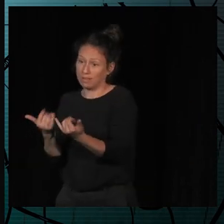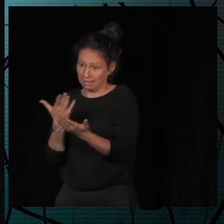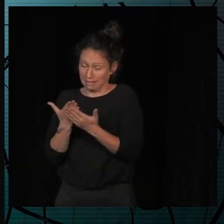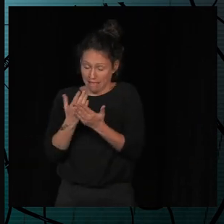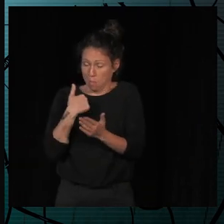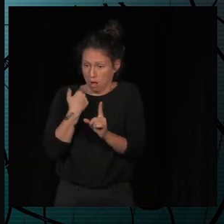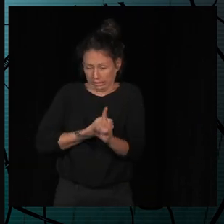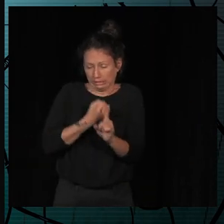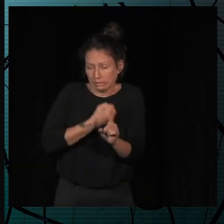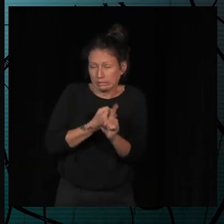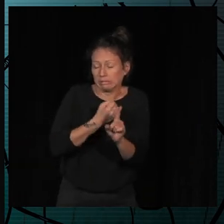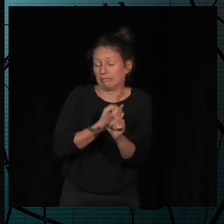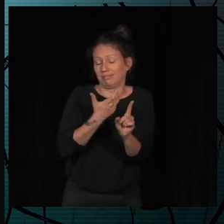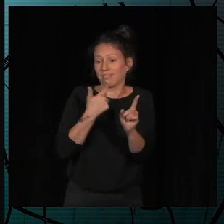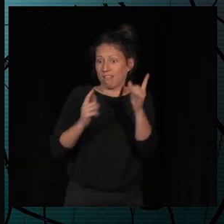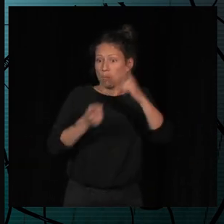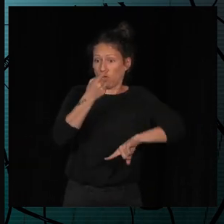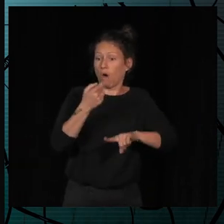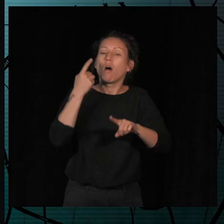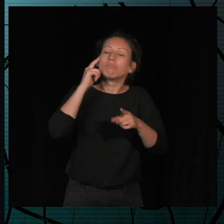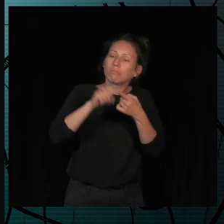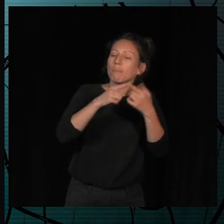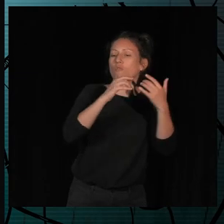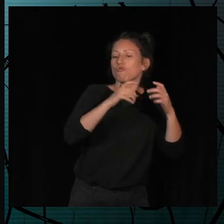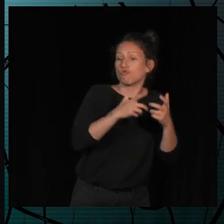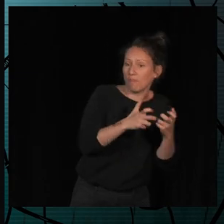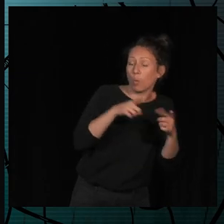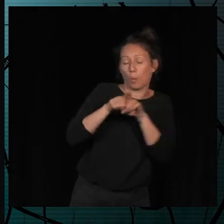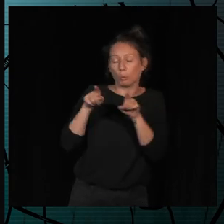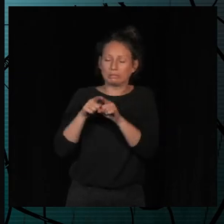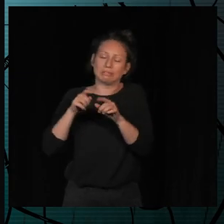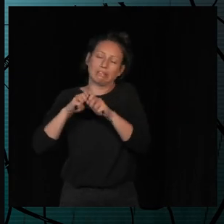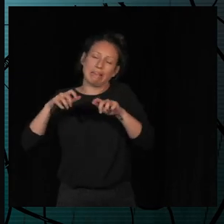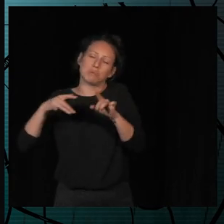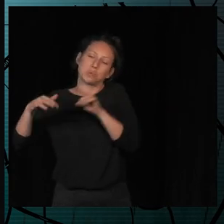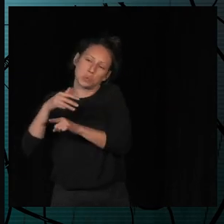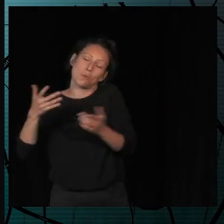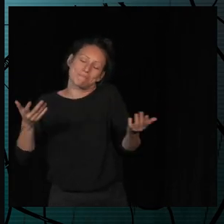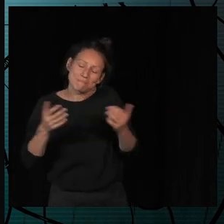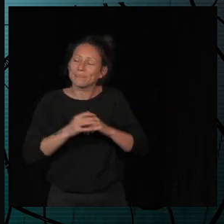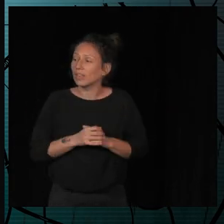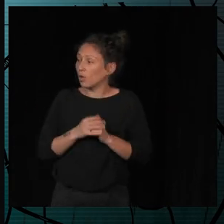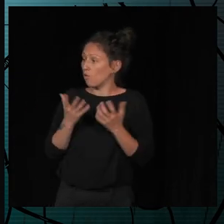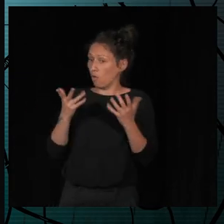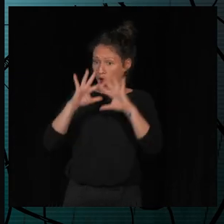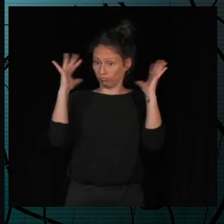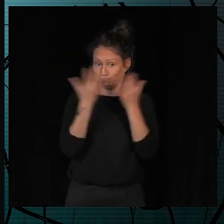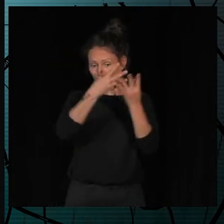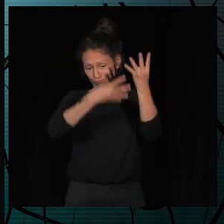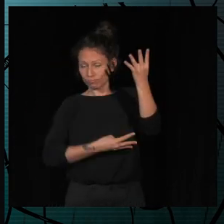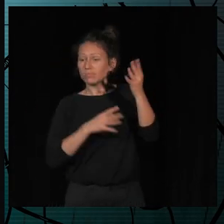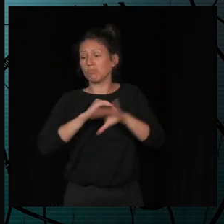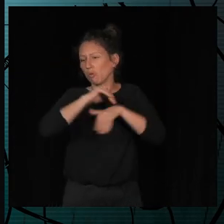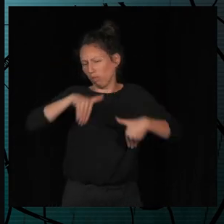activités de réseaux sociaux mais aussi de jeux vidéo voilà donc le petit le petit tour que je voulais faire et simplement un